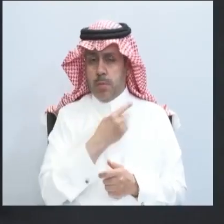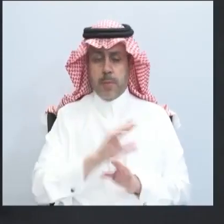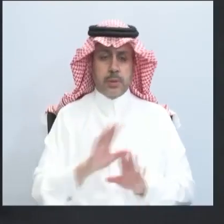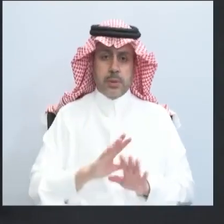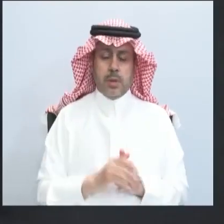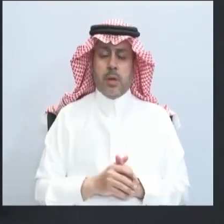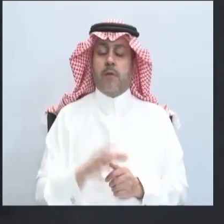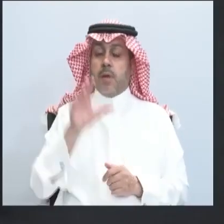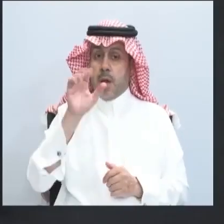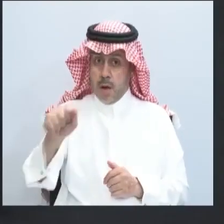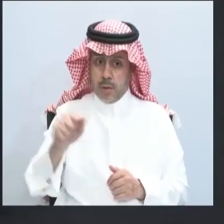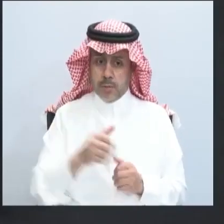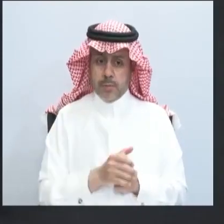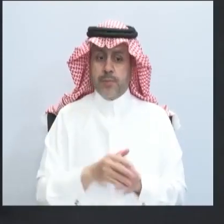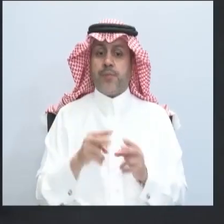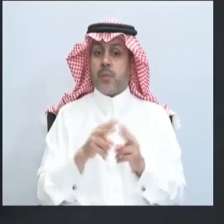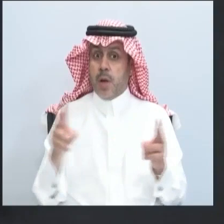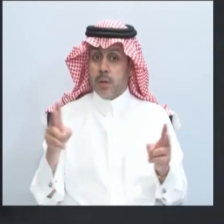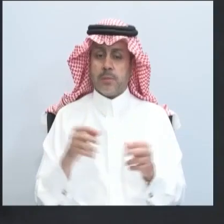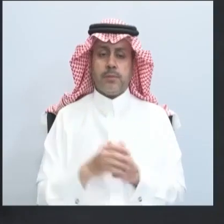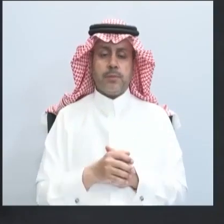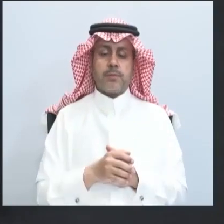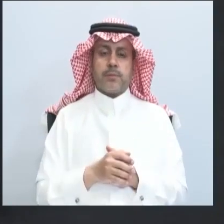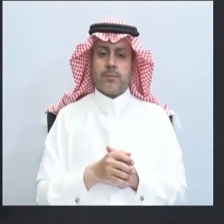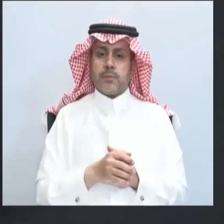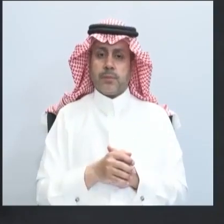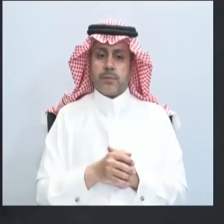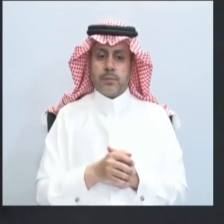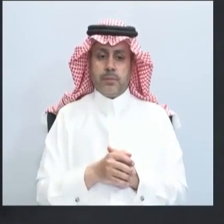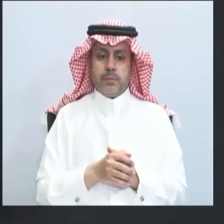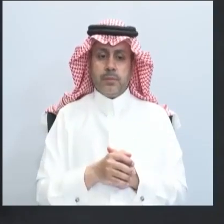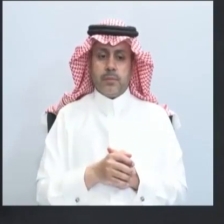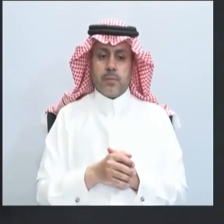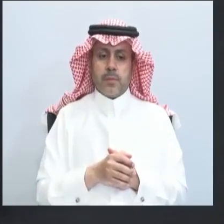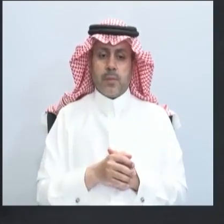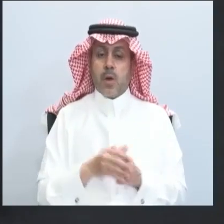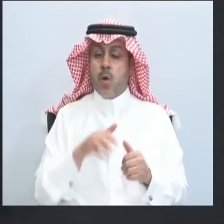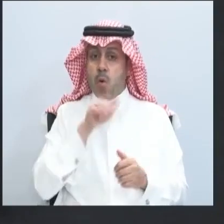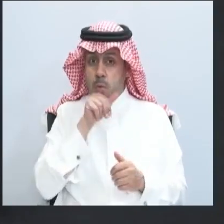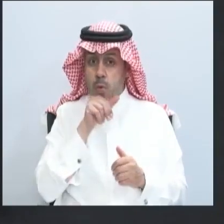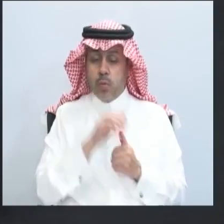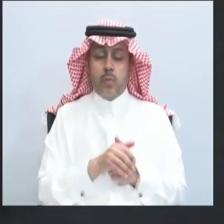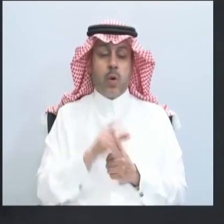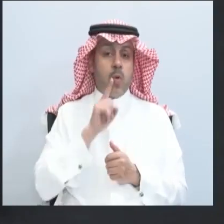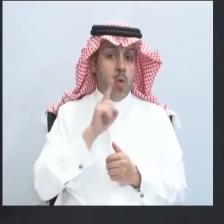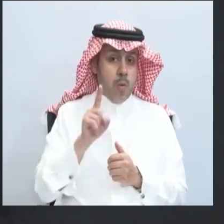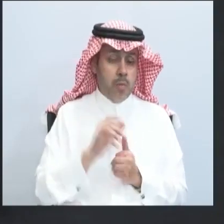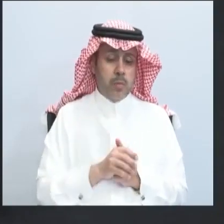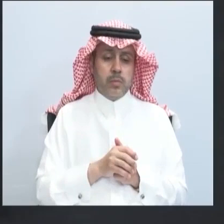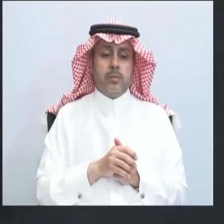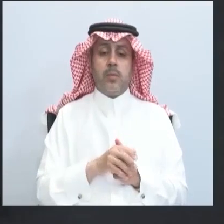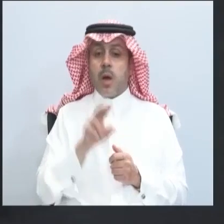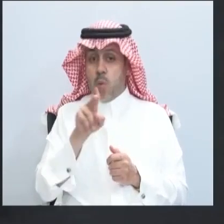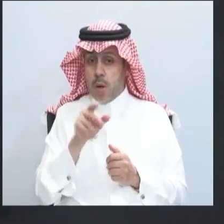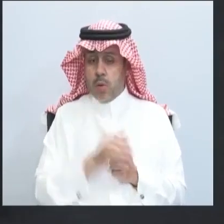للكبير بل فيها بيان حق حق لذلك الكبير سواء قلنا الاب او الام او